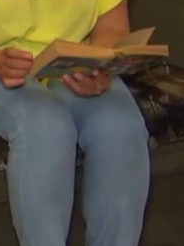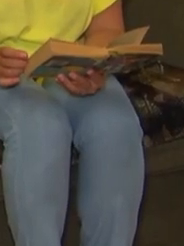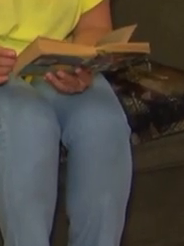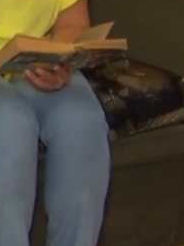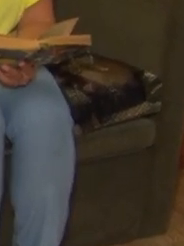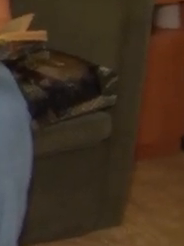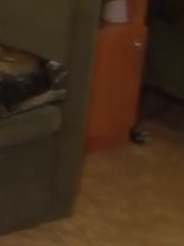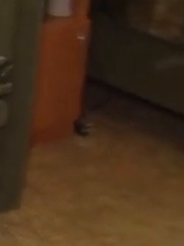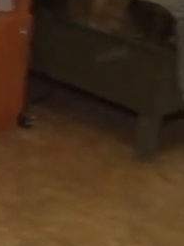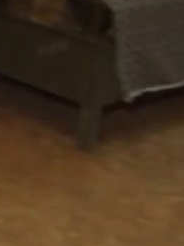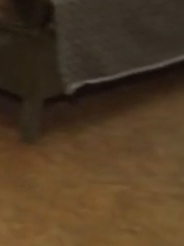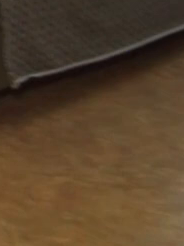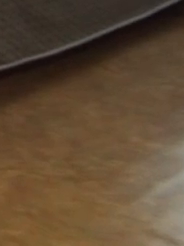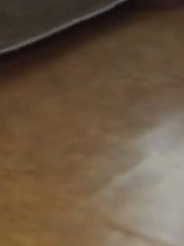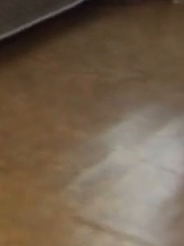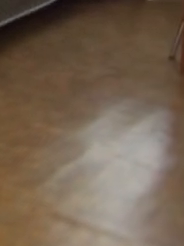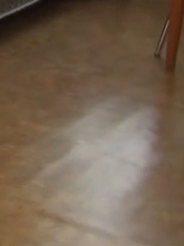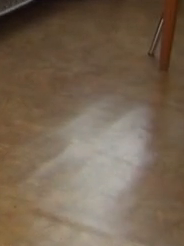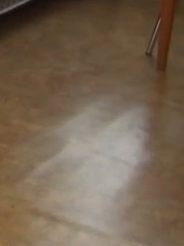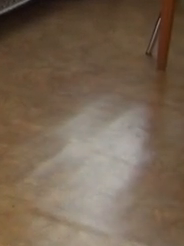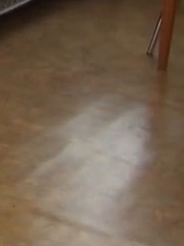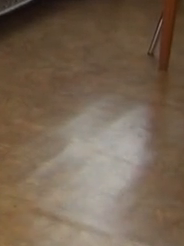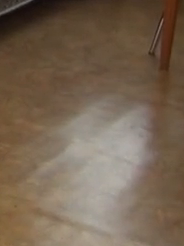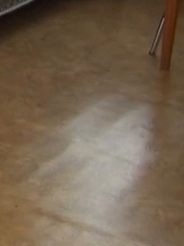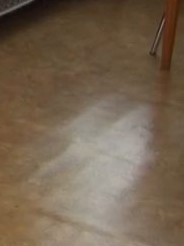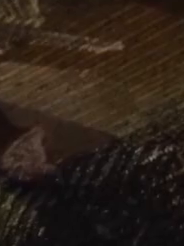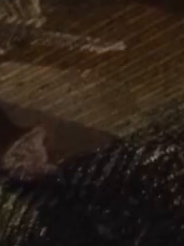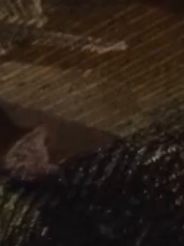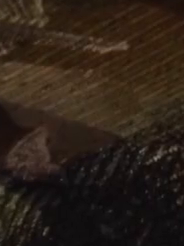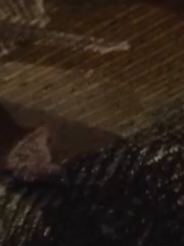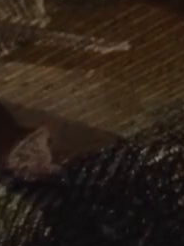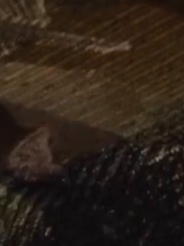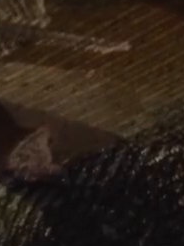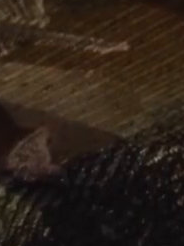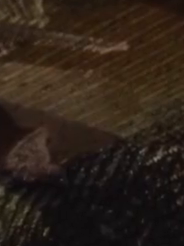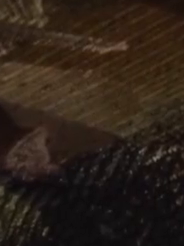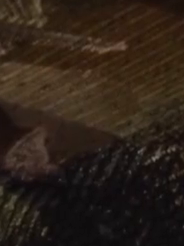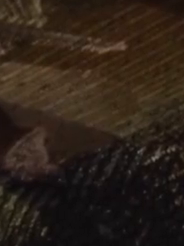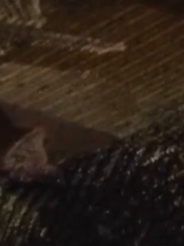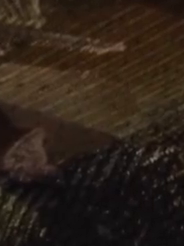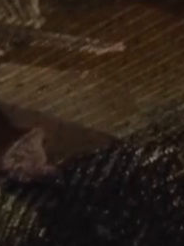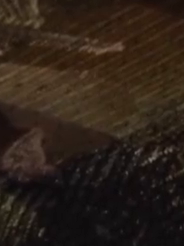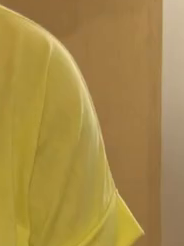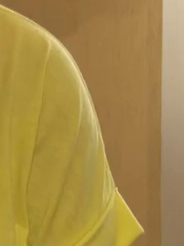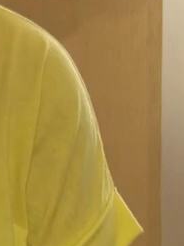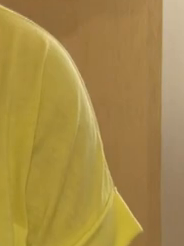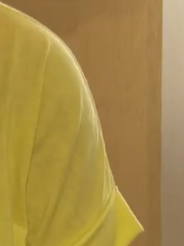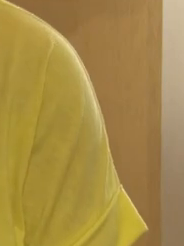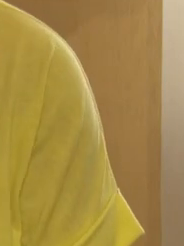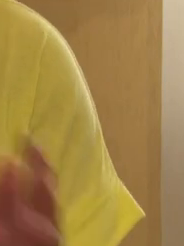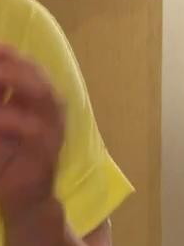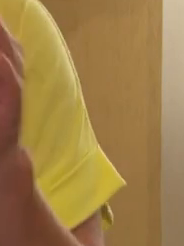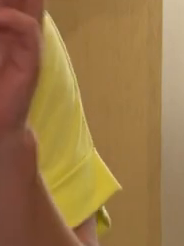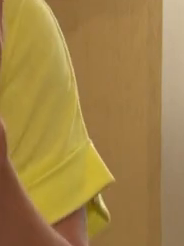Як б'є, то любить. Так багато років, як і інші, думала Ольга Щербина з Верхньодніпровська. Вона жертва домашнього насильства. Ледь